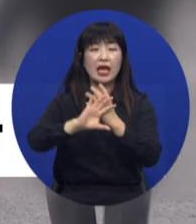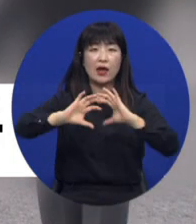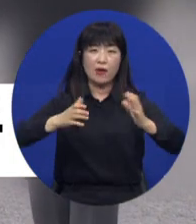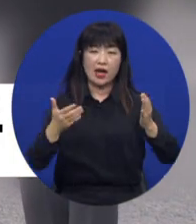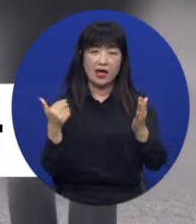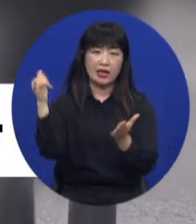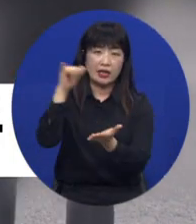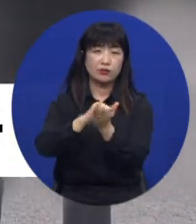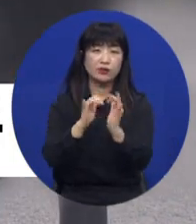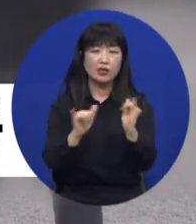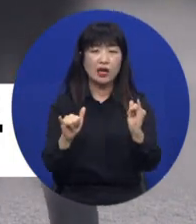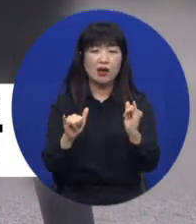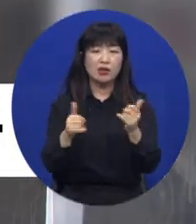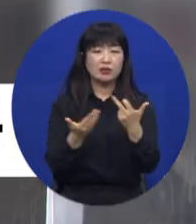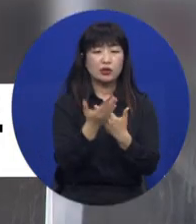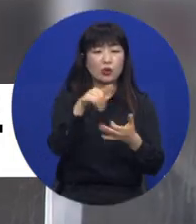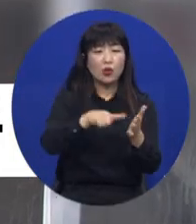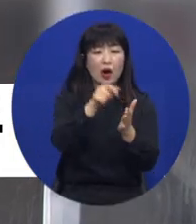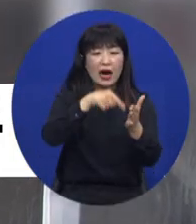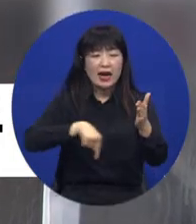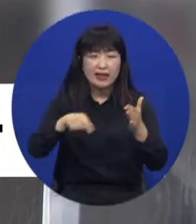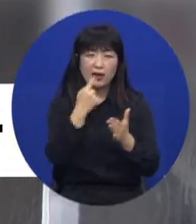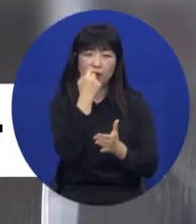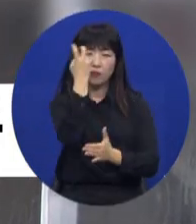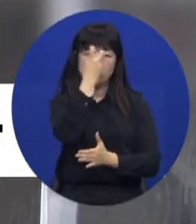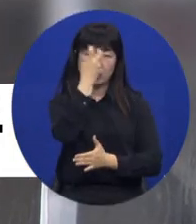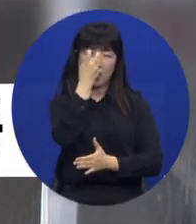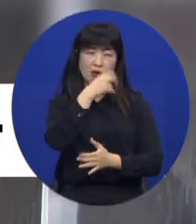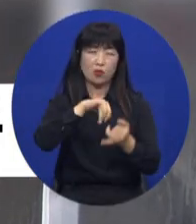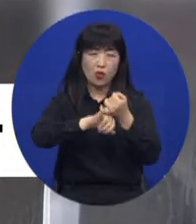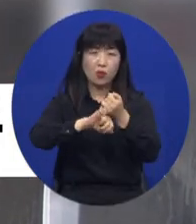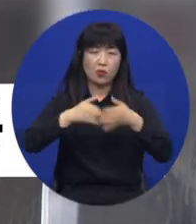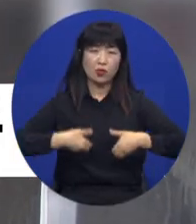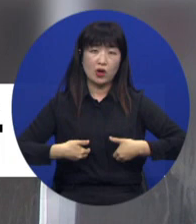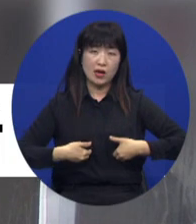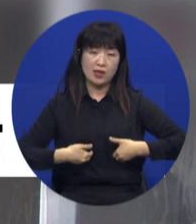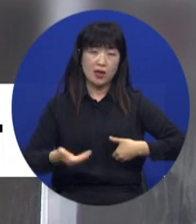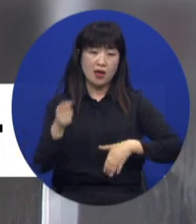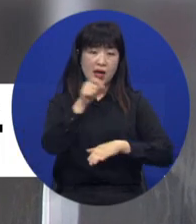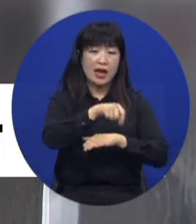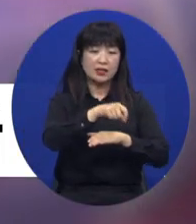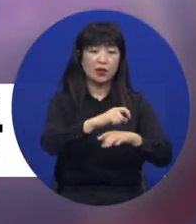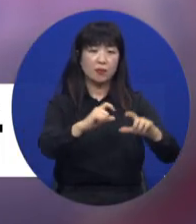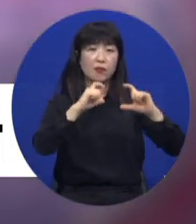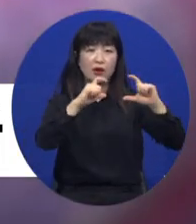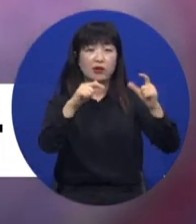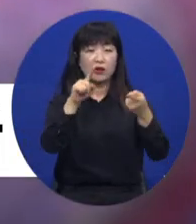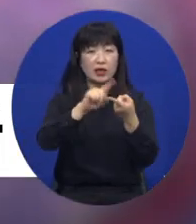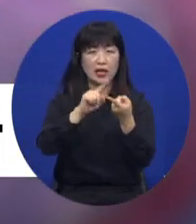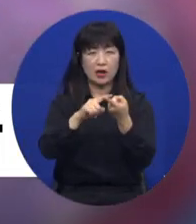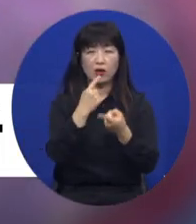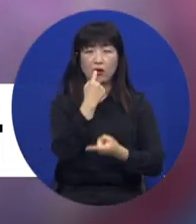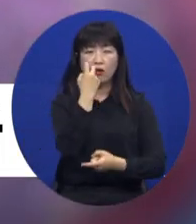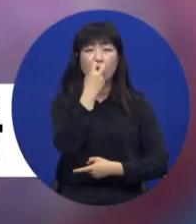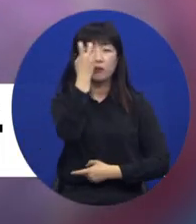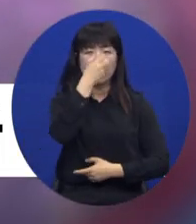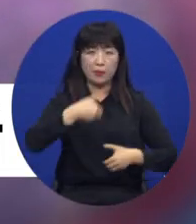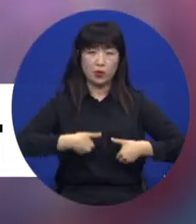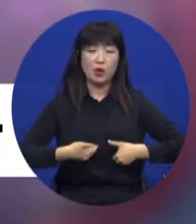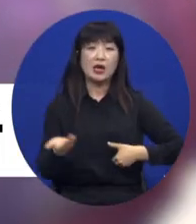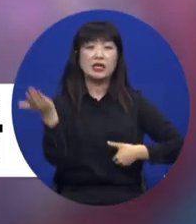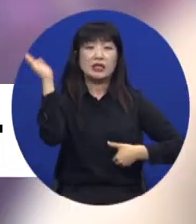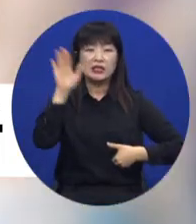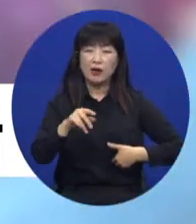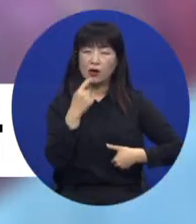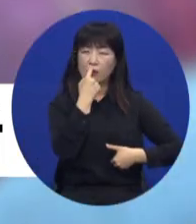제주공항 워크스루 선별진료소에서 코로나19 진단검사를 받도록 한 제주도 행정명령에 따라 검사를 받아야 하지만